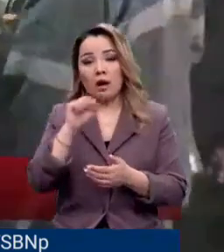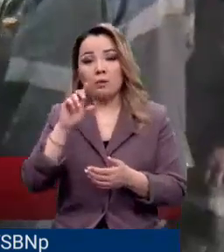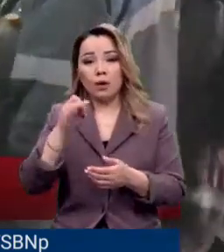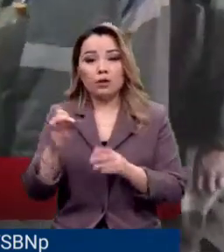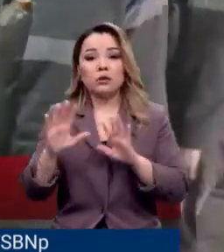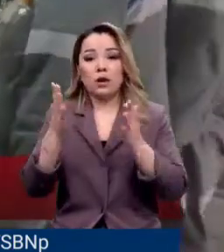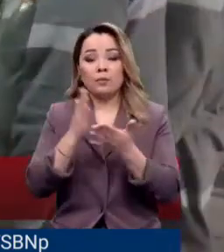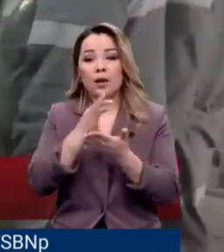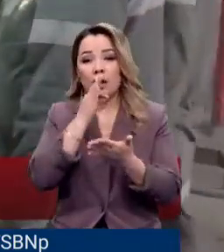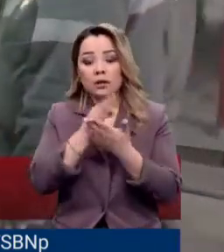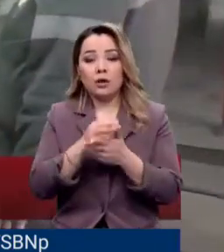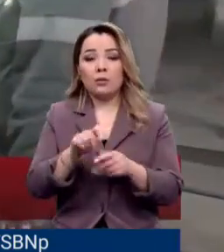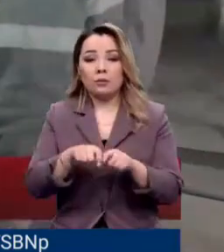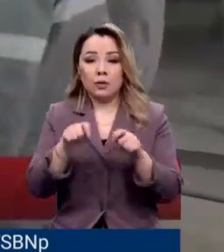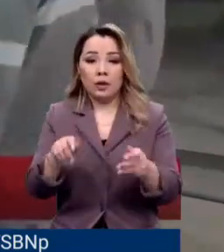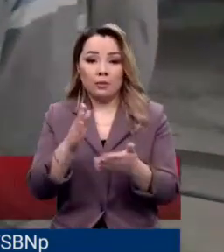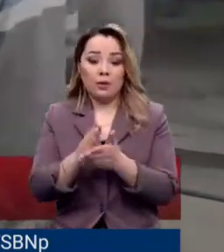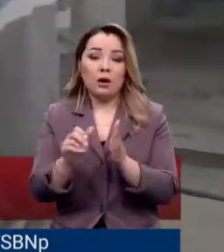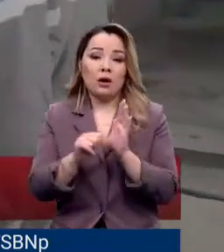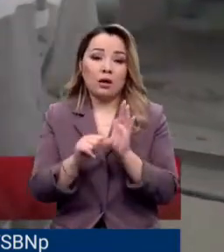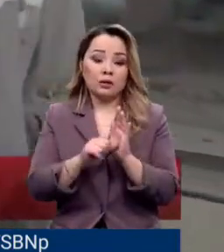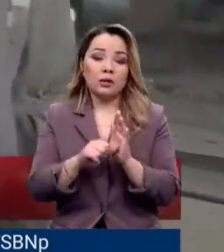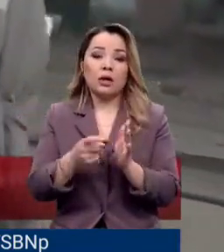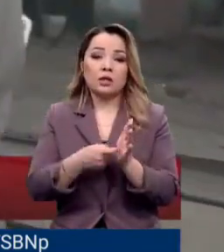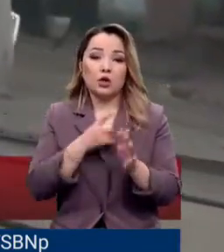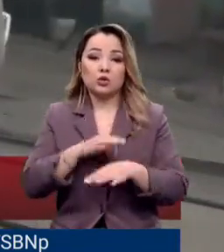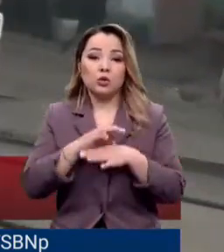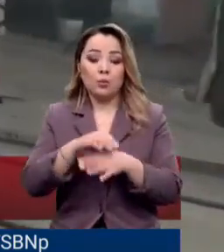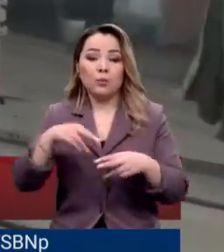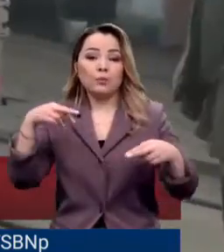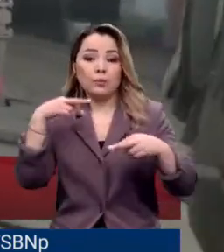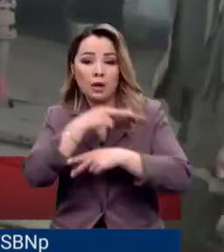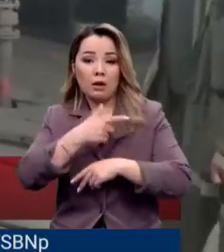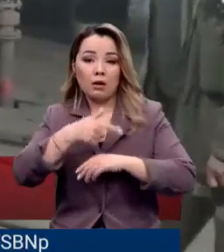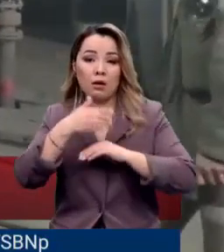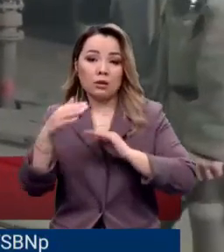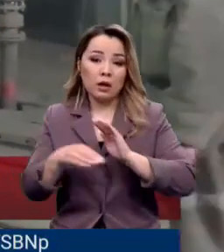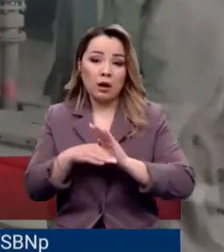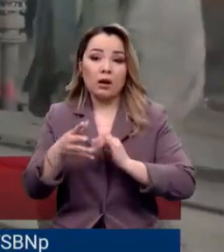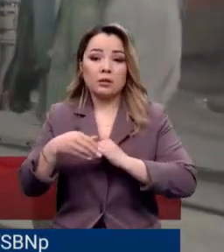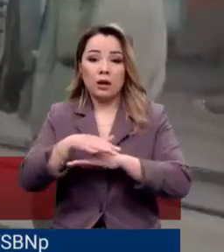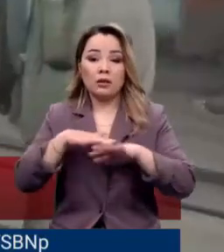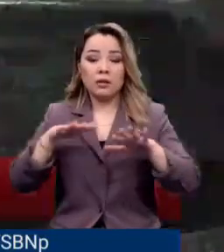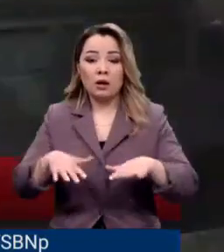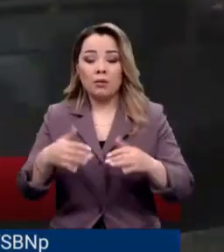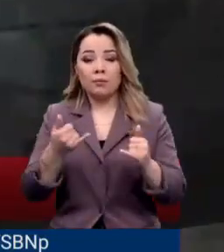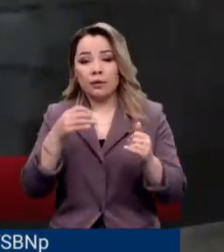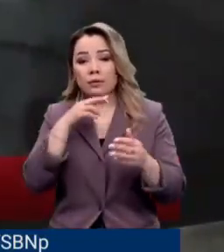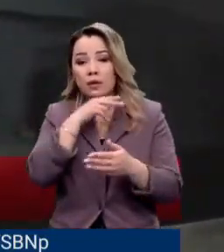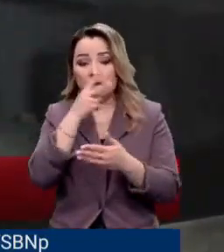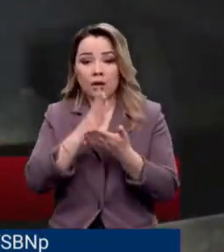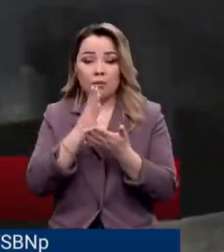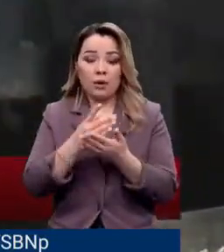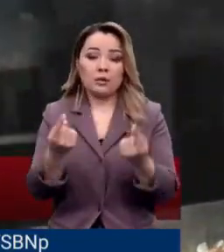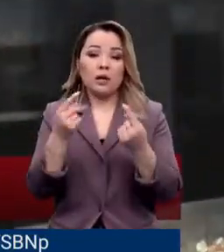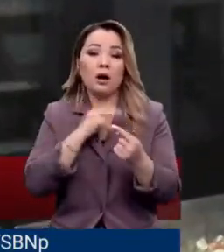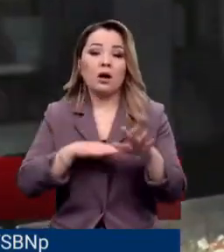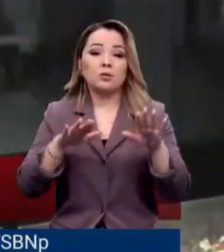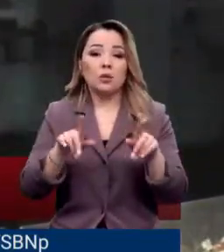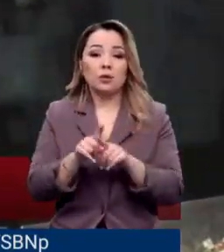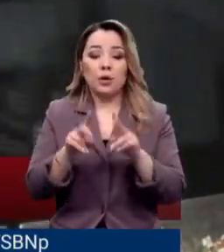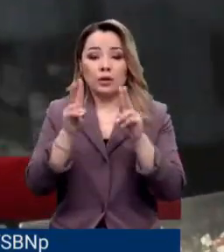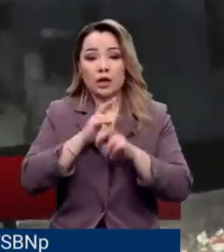апат түрткі болды. Кен орнында 6 генші газға уланып, жер астында қаза тапқан еді. Жалпы өткен жылдың қорытындысына сәйкес, ірі кәсіпорынға